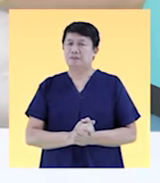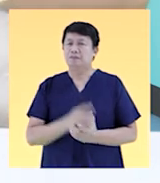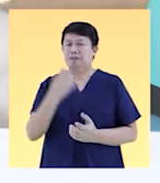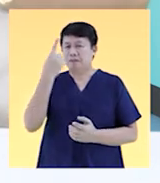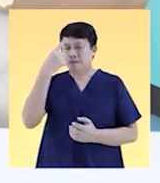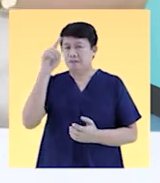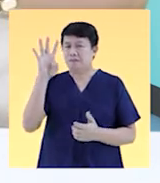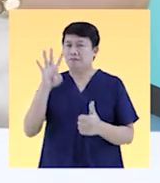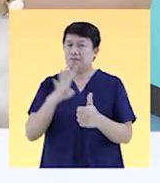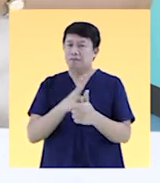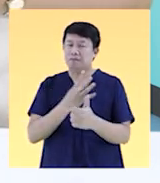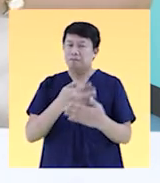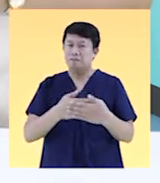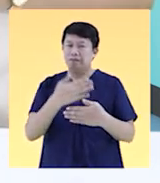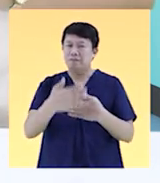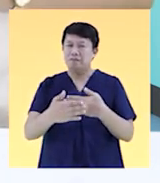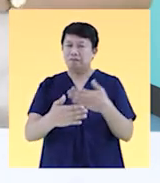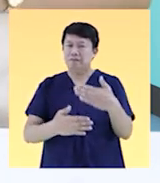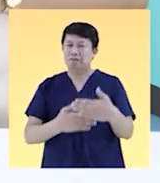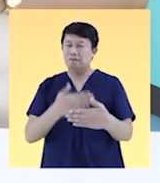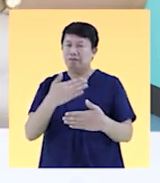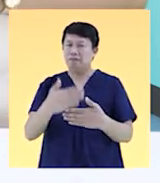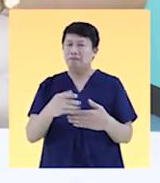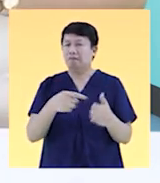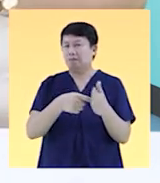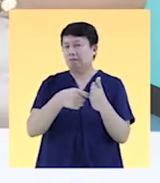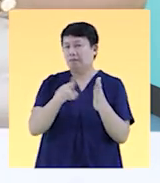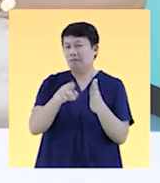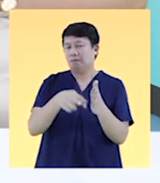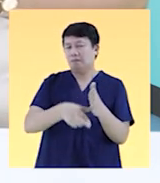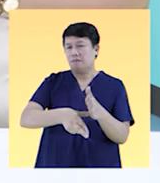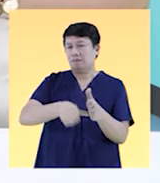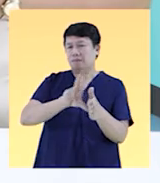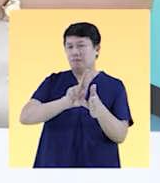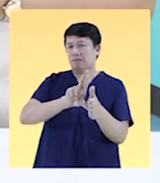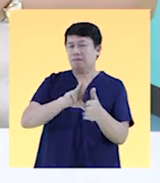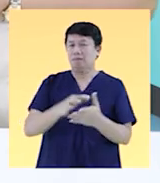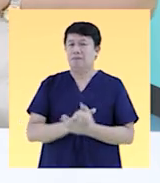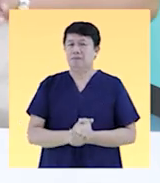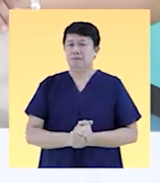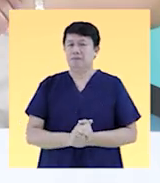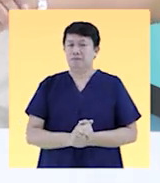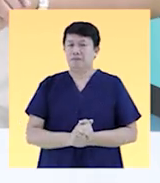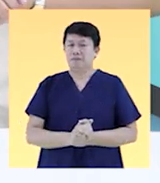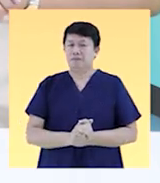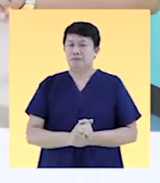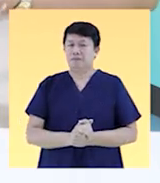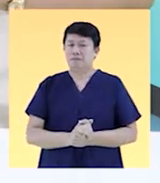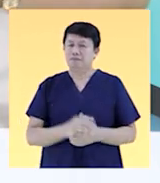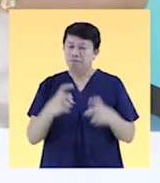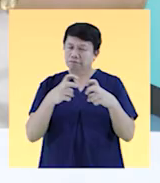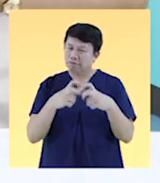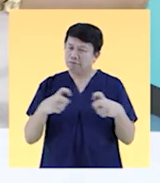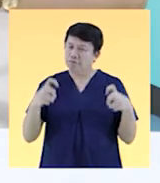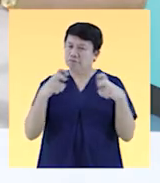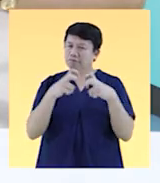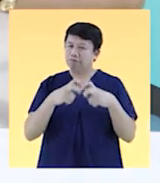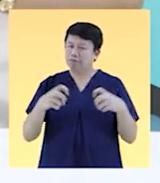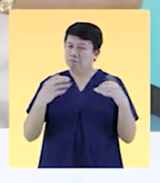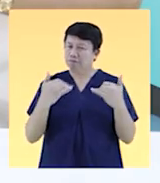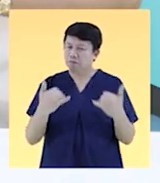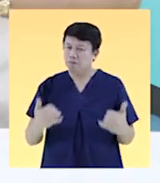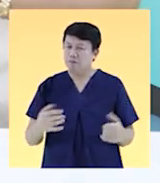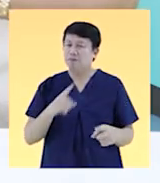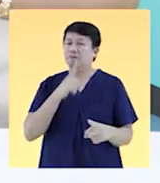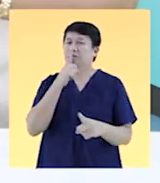At para sa ika-apat na hakbang, ang check o look back. Suriin niyo na